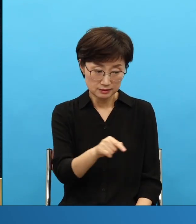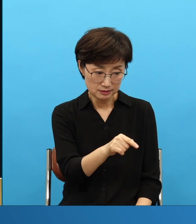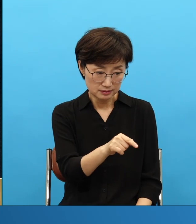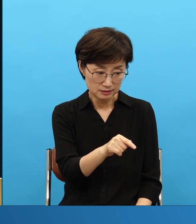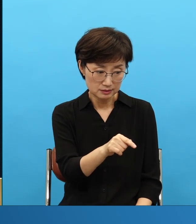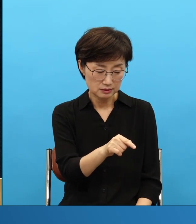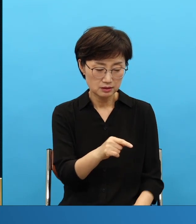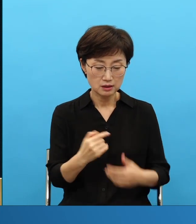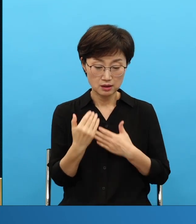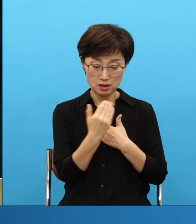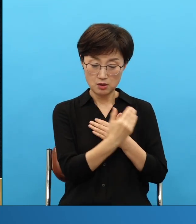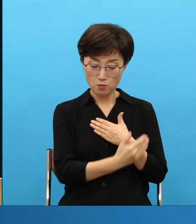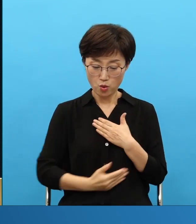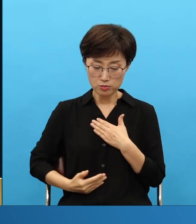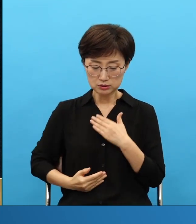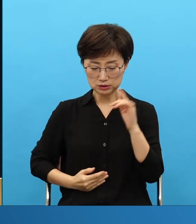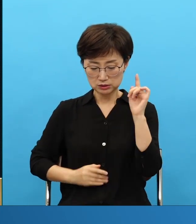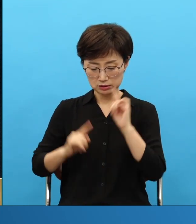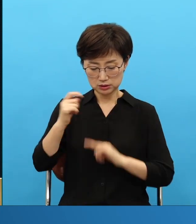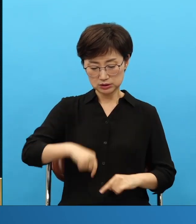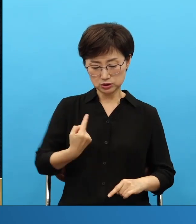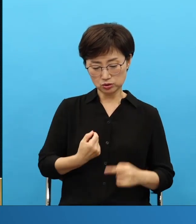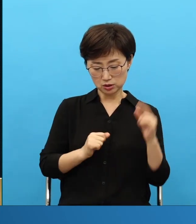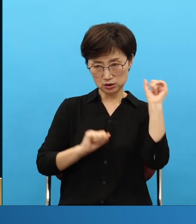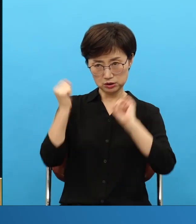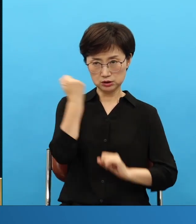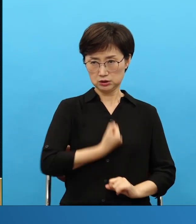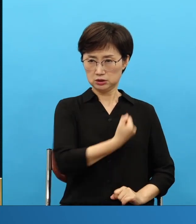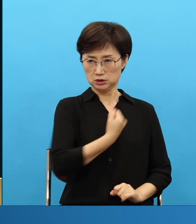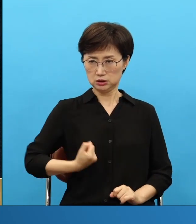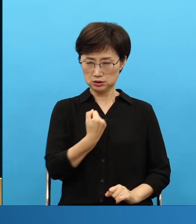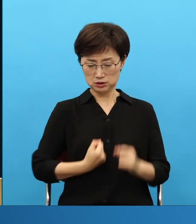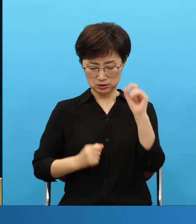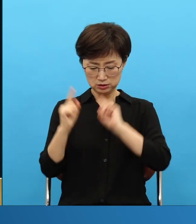몸을 상하게 하는 자다. It says those mutilators of the flesh. 자,